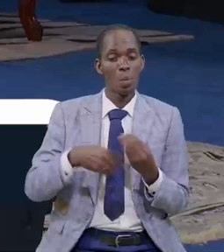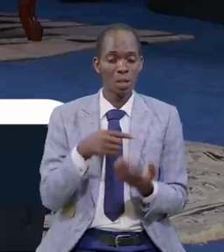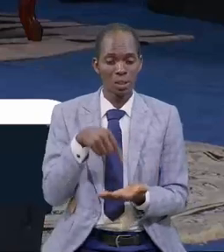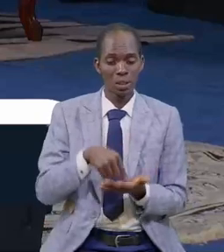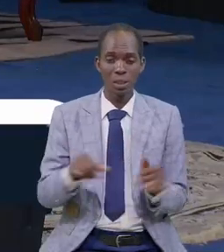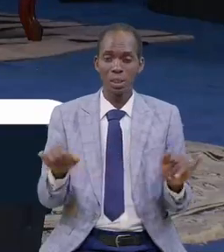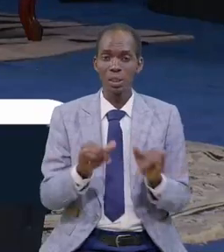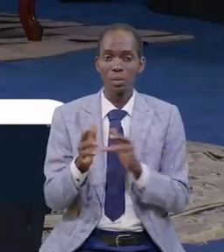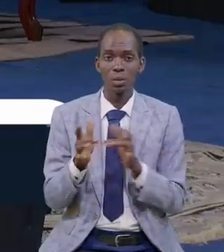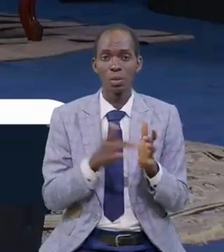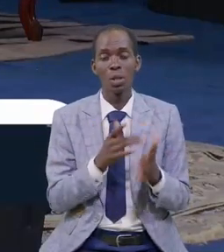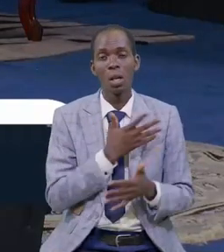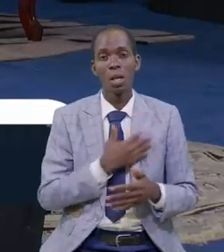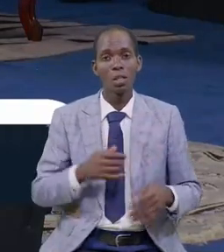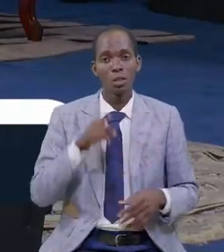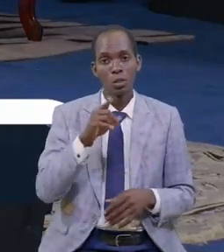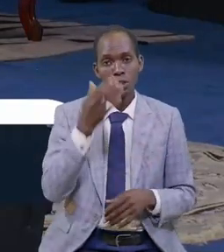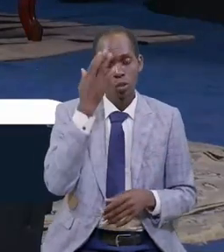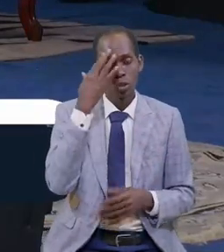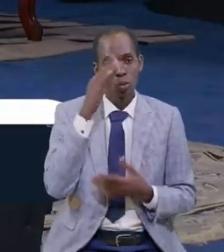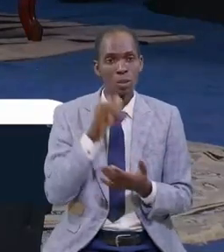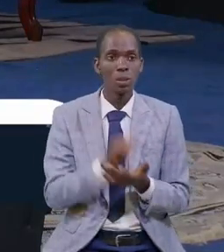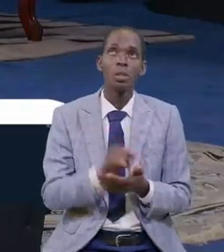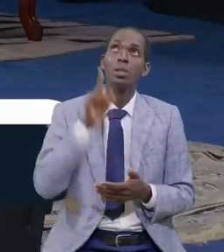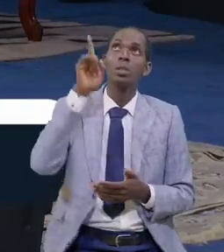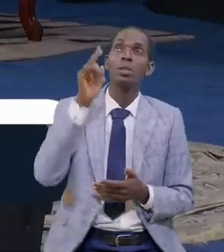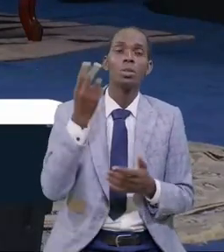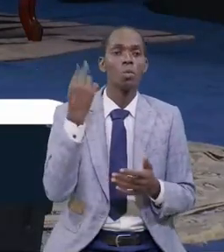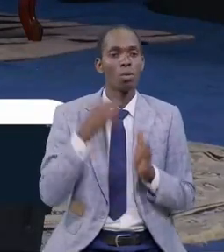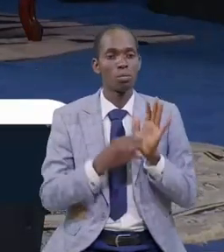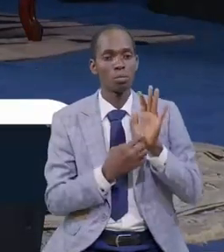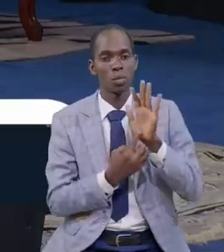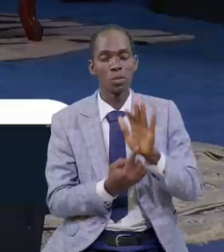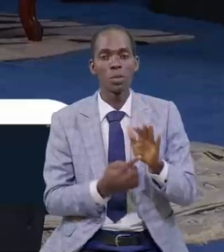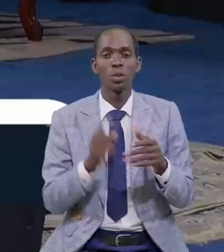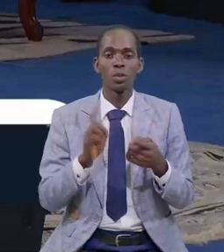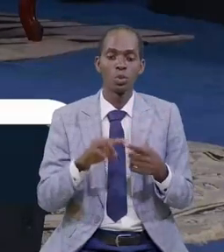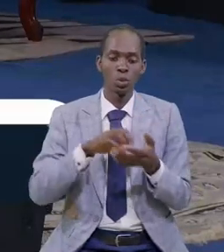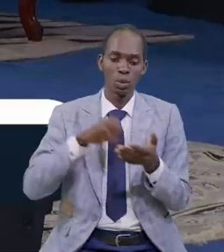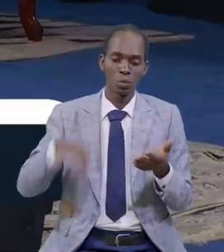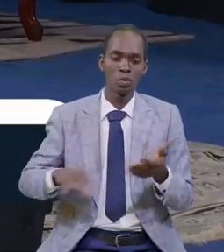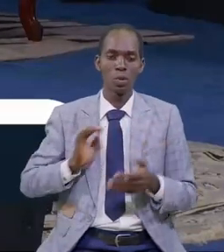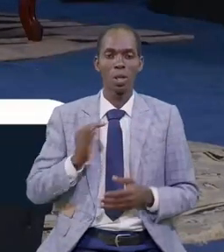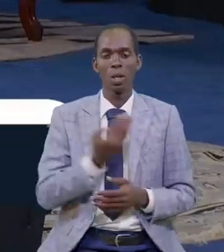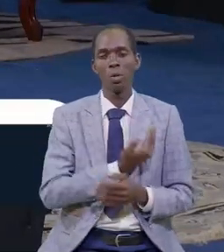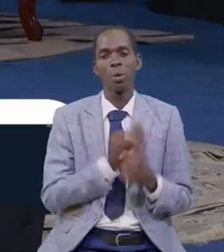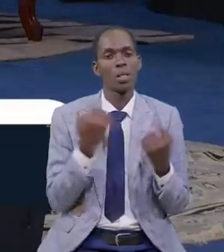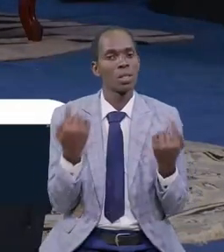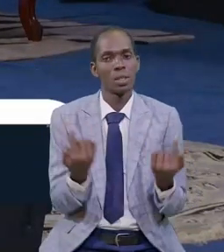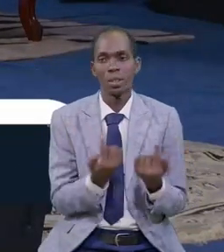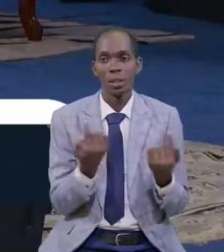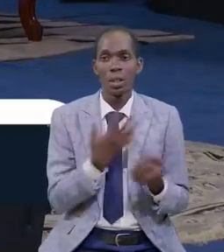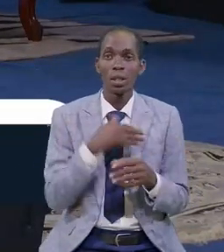sujet de Jésus dit oh vous le savez Jésus app paru pour ôter les péchés et